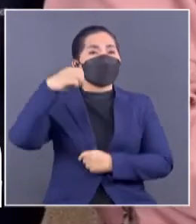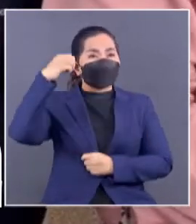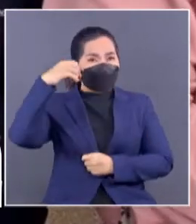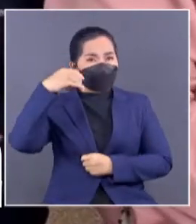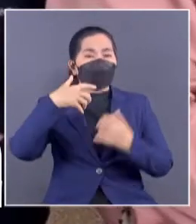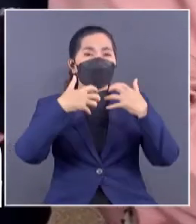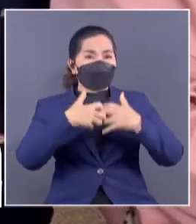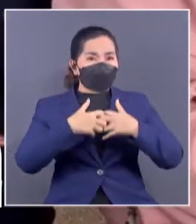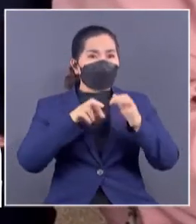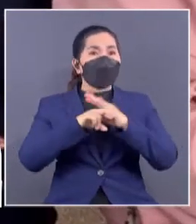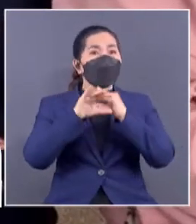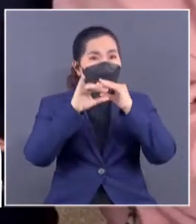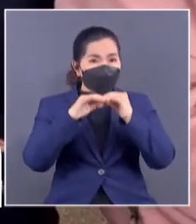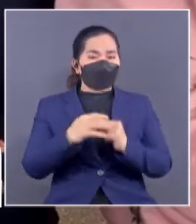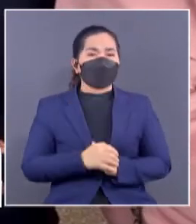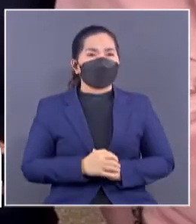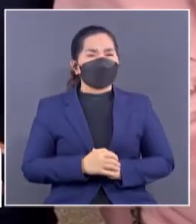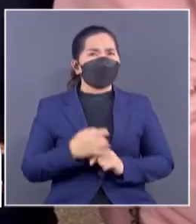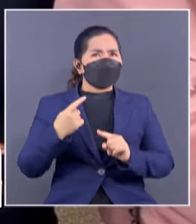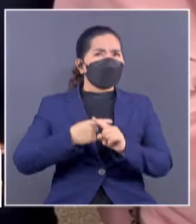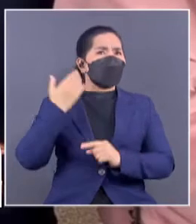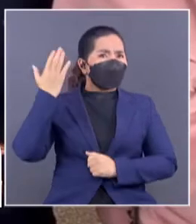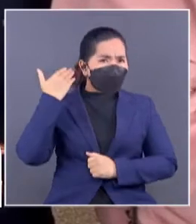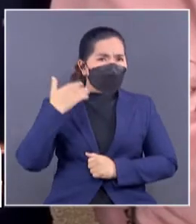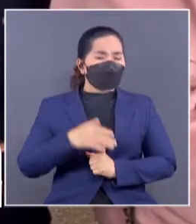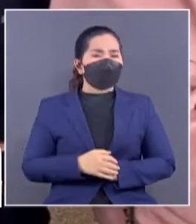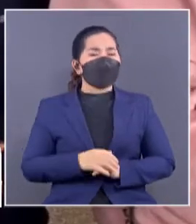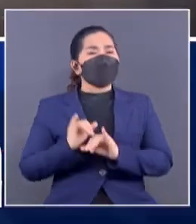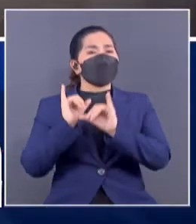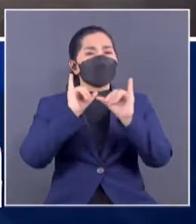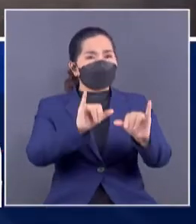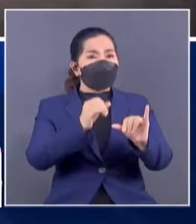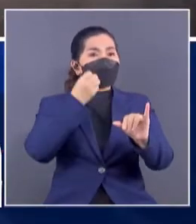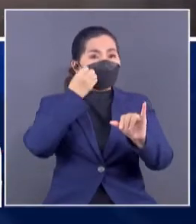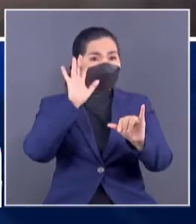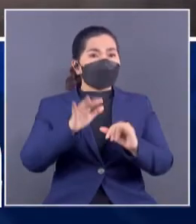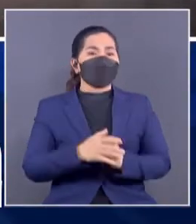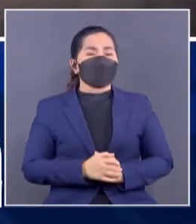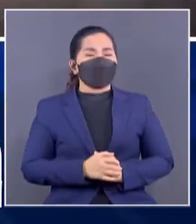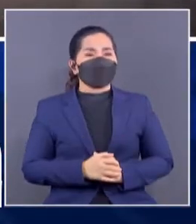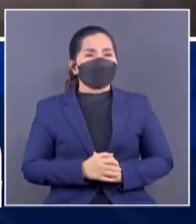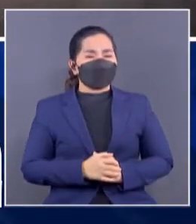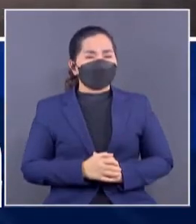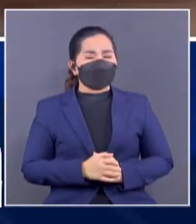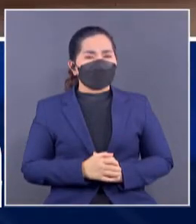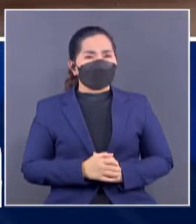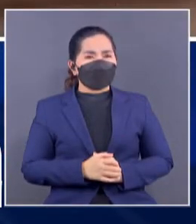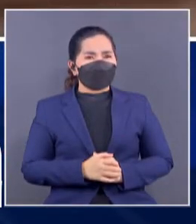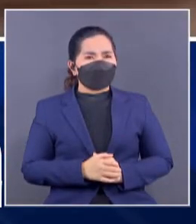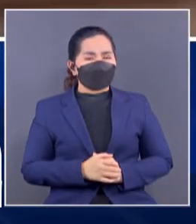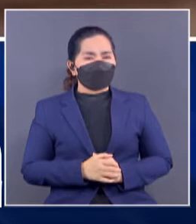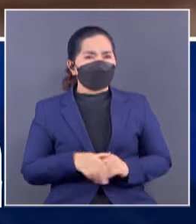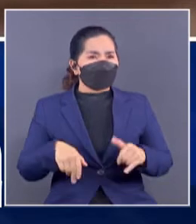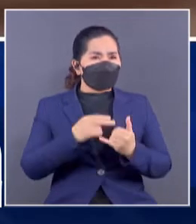ที่โรงงานแห่งหนึ่งที่ระยองจนกระทั่งเมื่อเดือนก่อนทราบว่าได้ย้ายกลับมาที่ภูมิลำเนาส่วนเหตุการณ์ที่เกิดขึ้นเนี่ยทางญาติอยาก